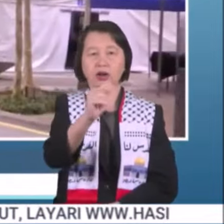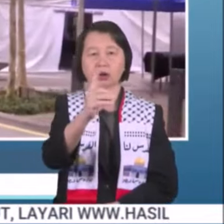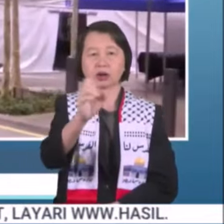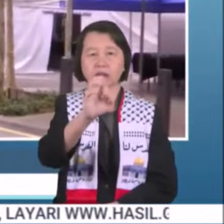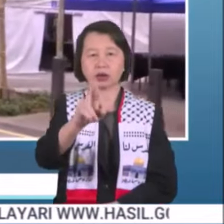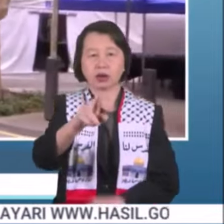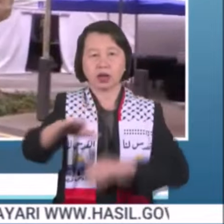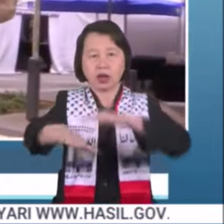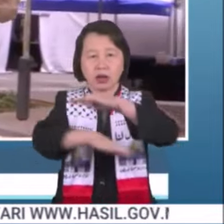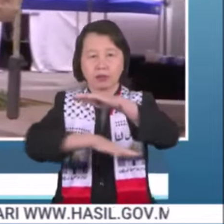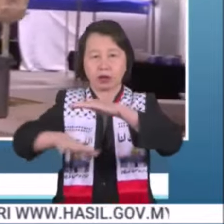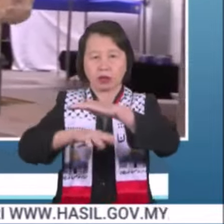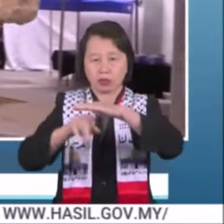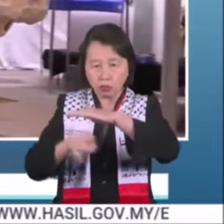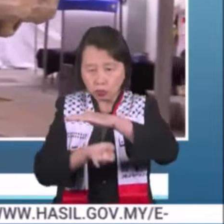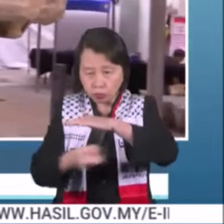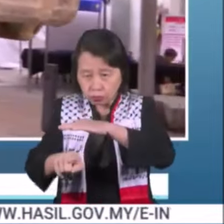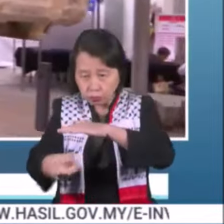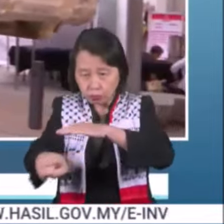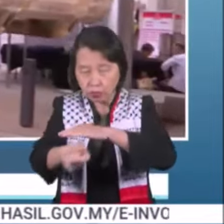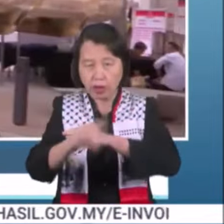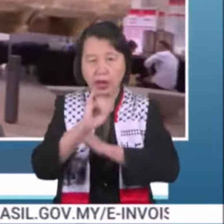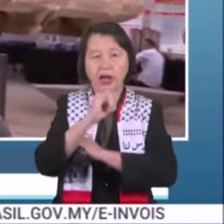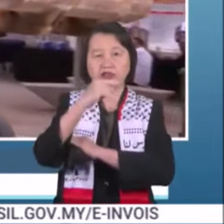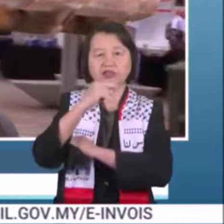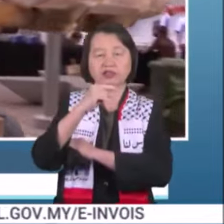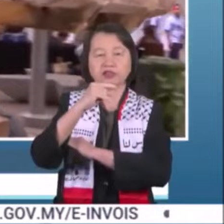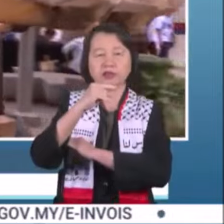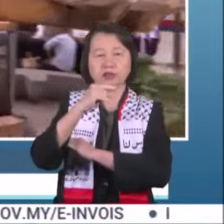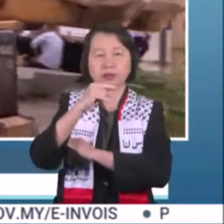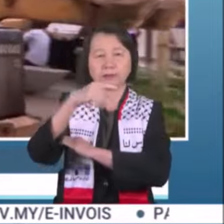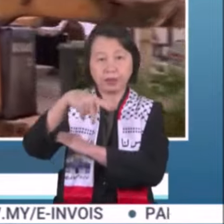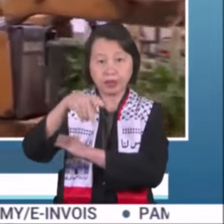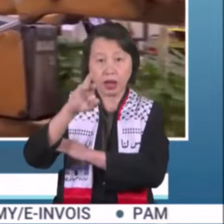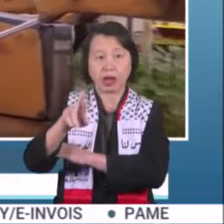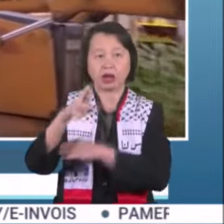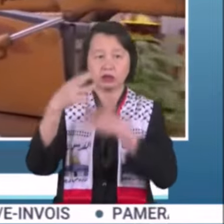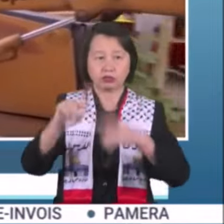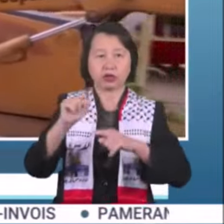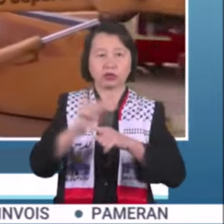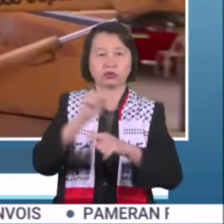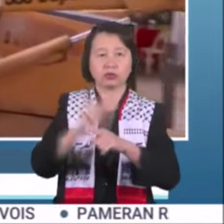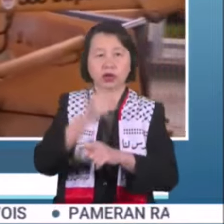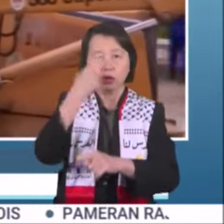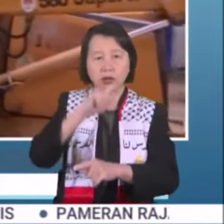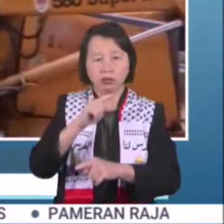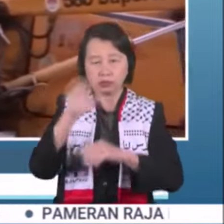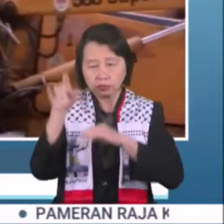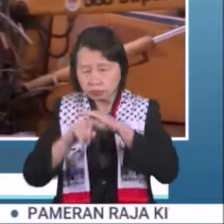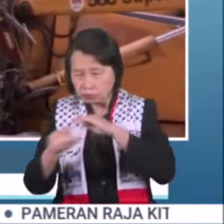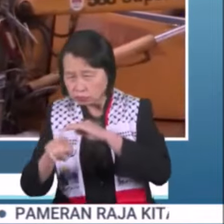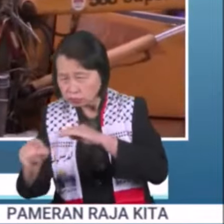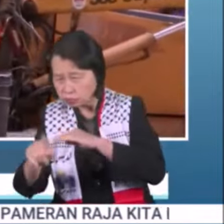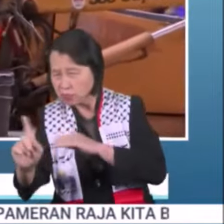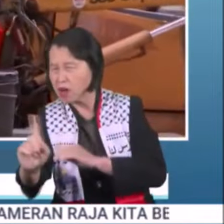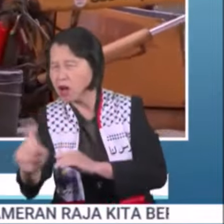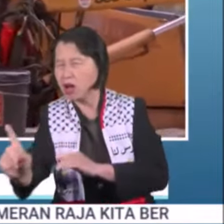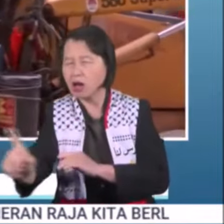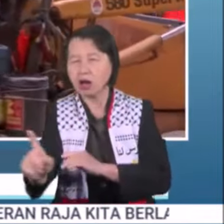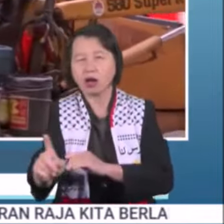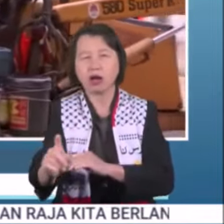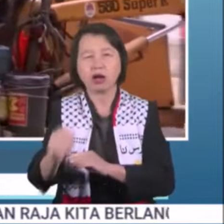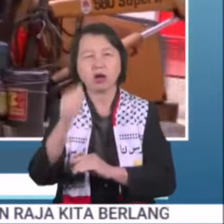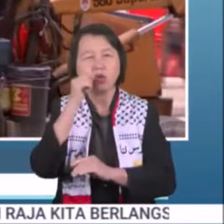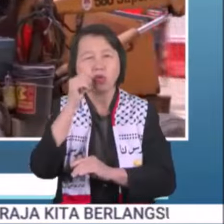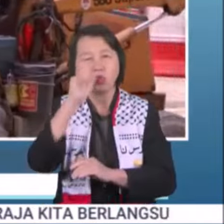Ground Penetrating Radar ataupun GPR telah pun digunakan bagi mengesan keberadaan mangsa.